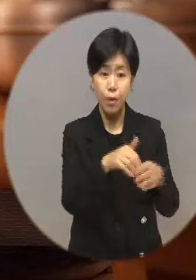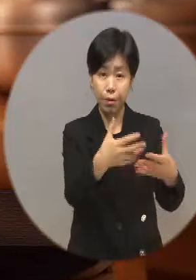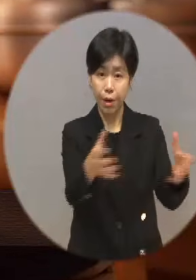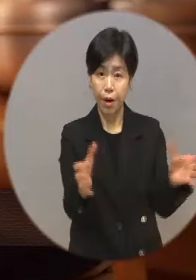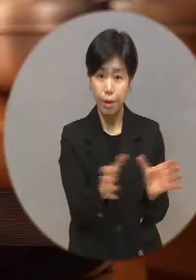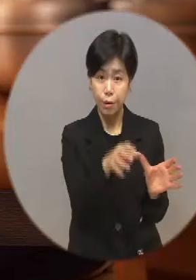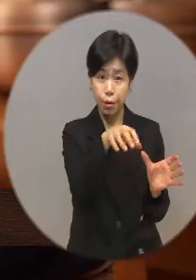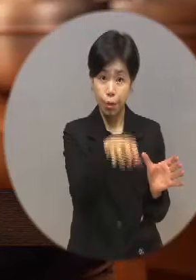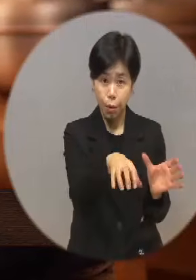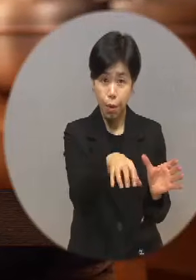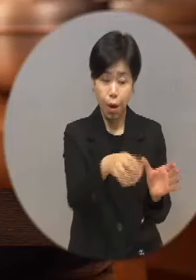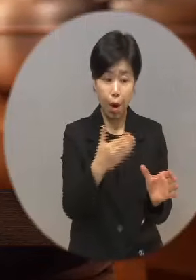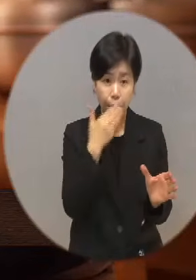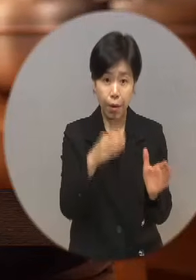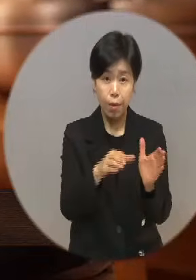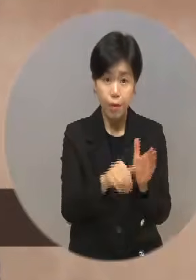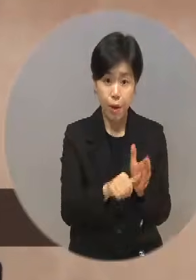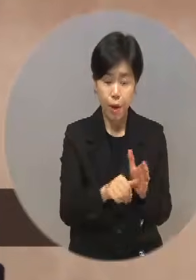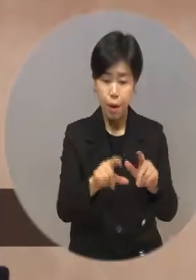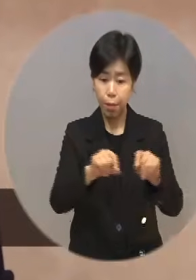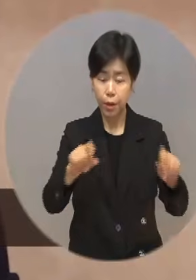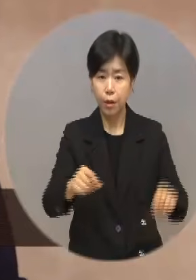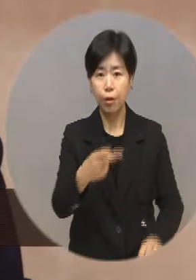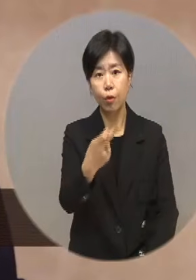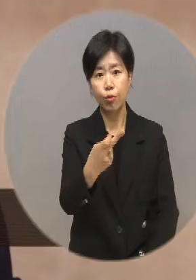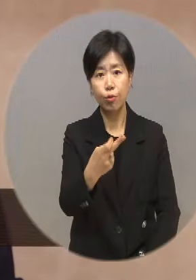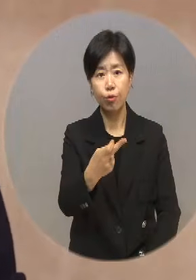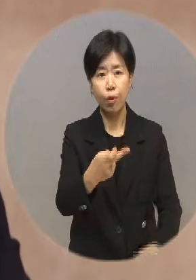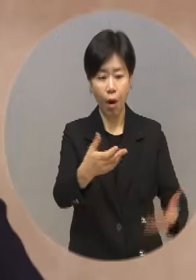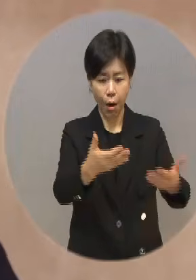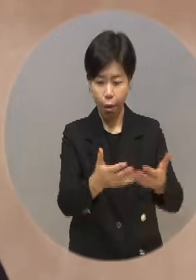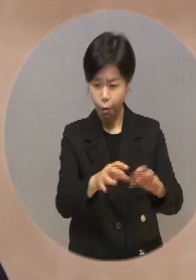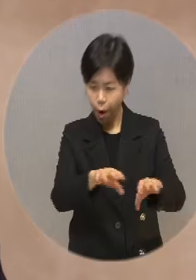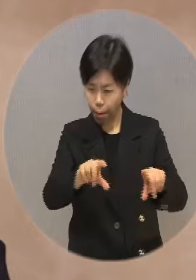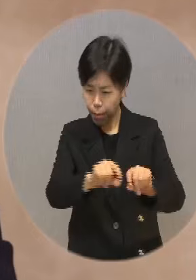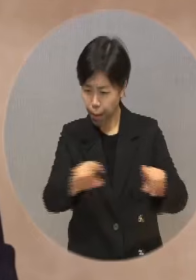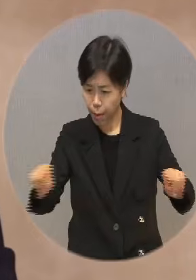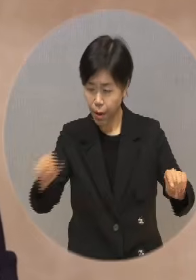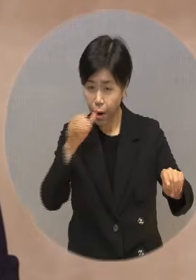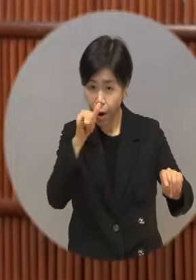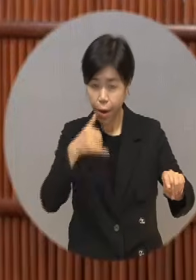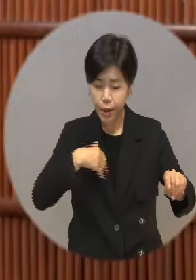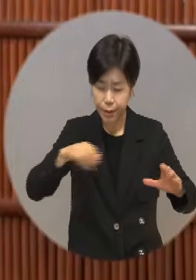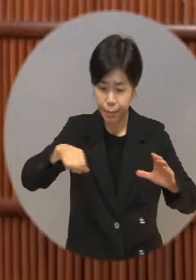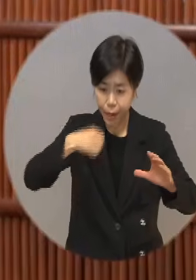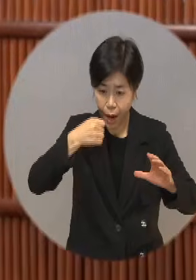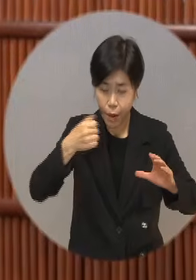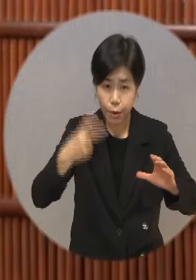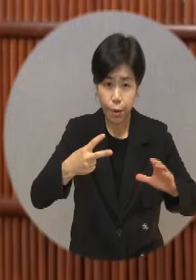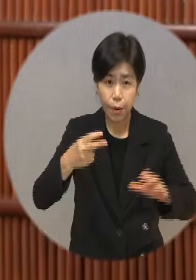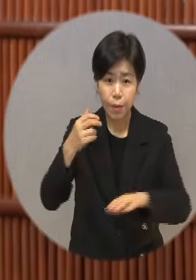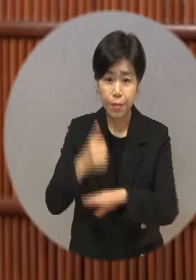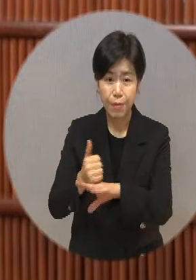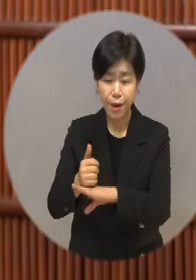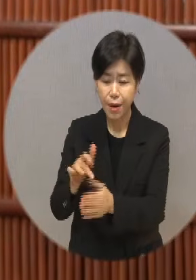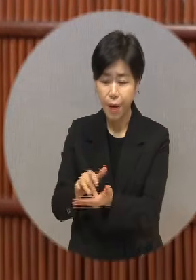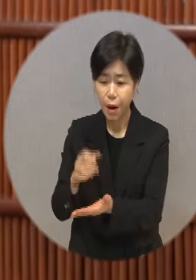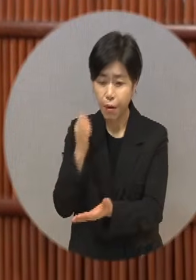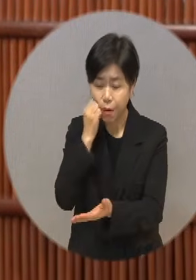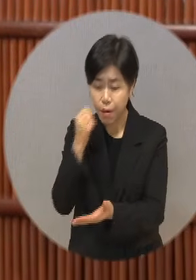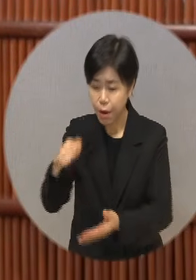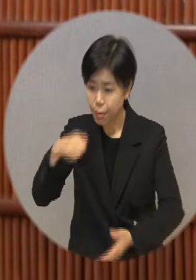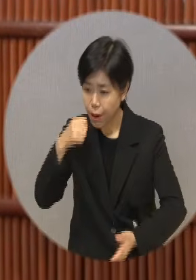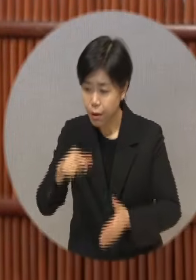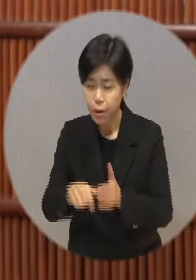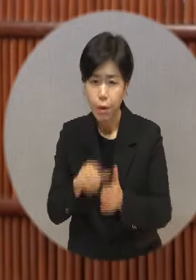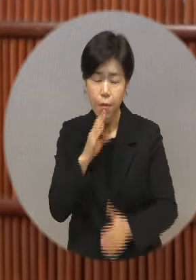12첩 반상 음식이 쫙 나왔고 약과를 먹어보니까 이건 너무 맛있는 거예요. 근데 이제 뭐 이게 분위기가 그